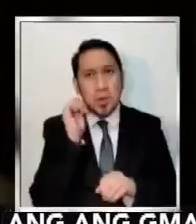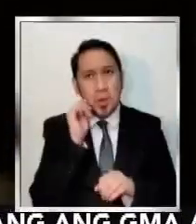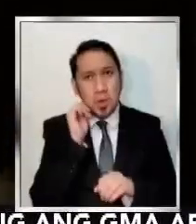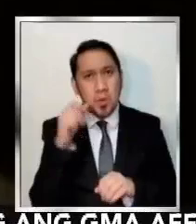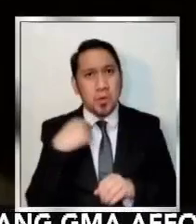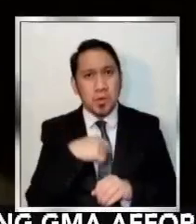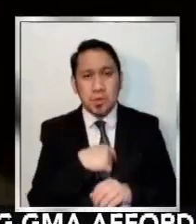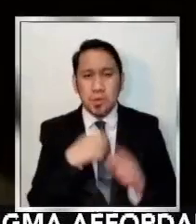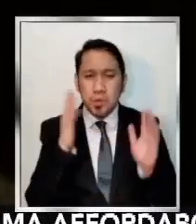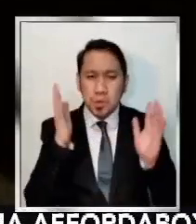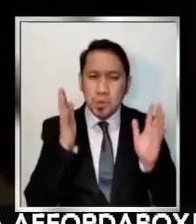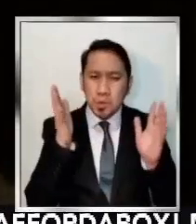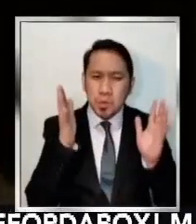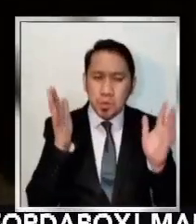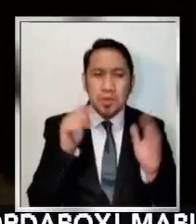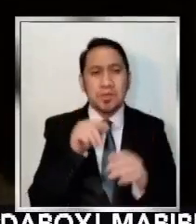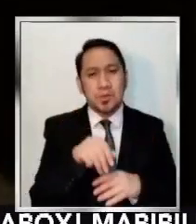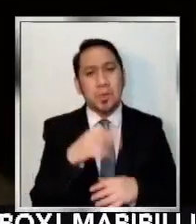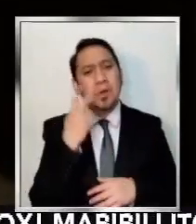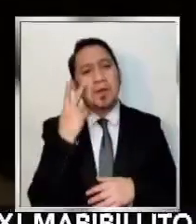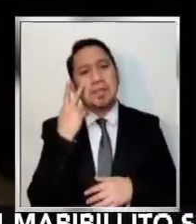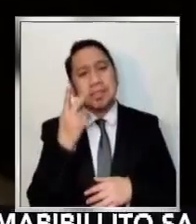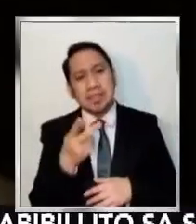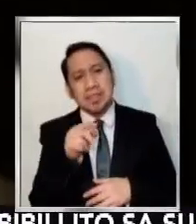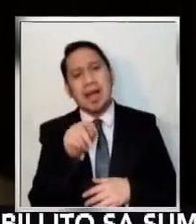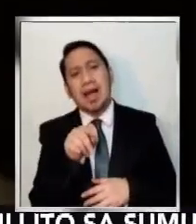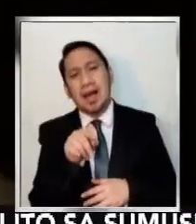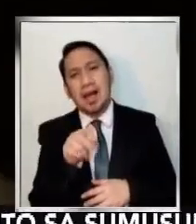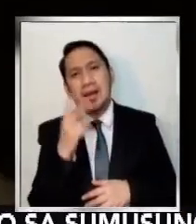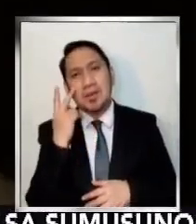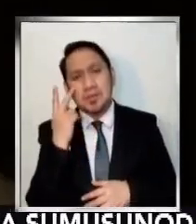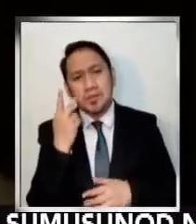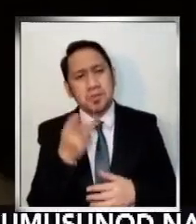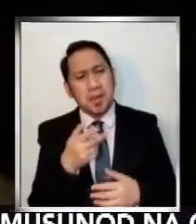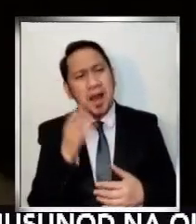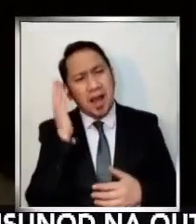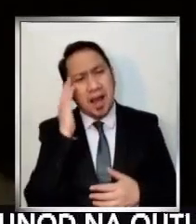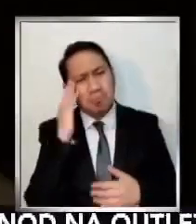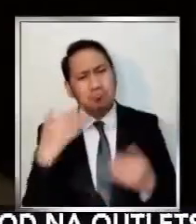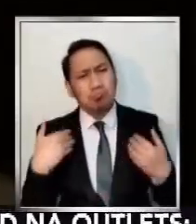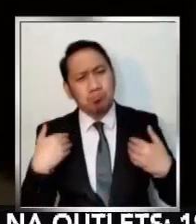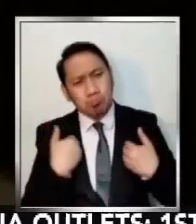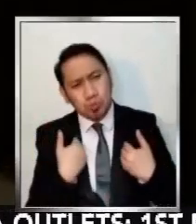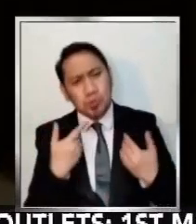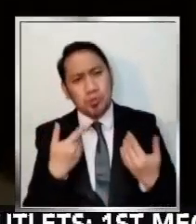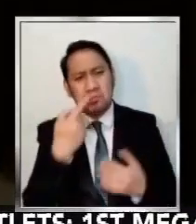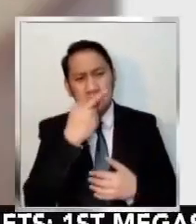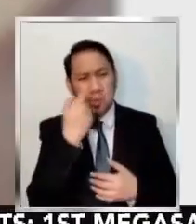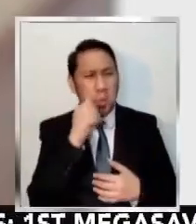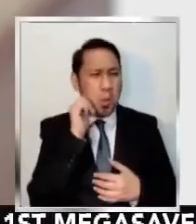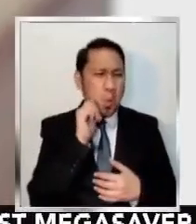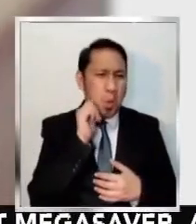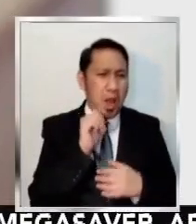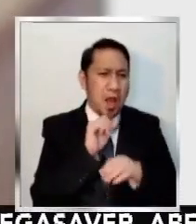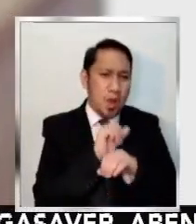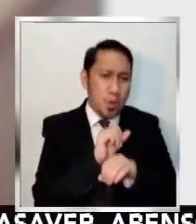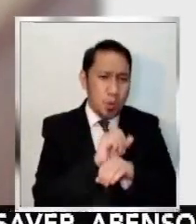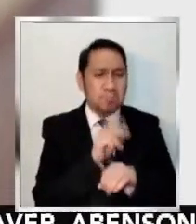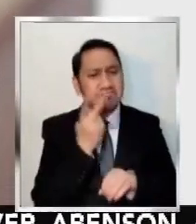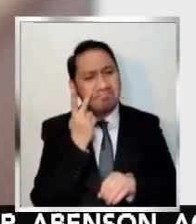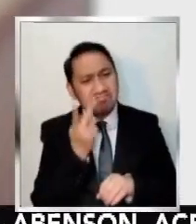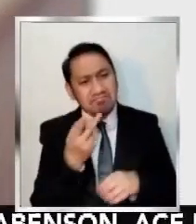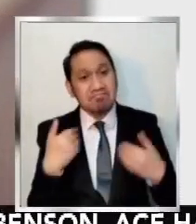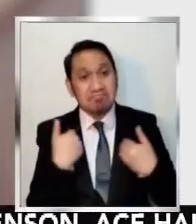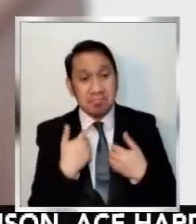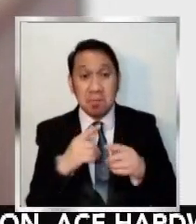talagang nakikita ko kung gaano siya kapagod din. Siyempre, everyday yung work. Pero, you know, lagi kong sinasabi sa